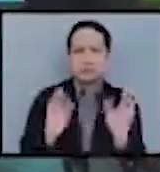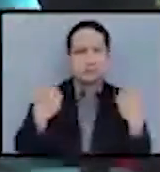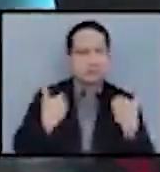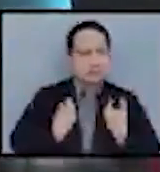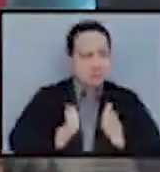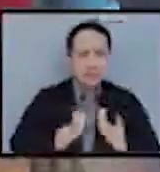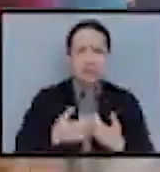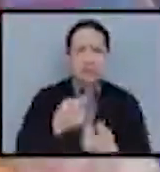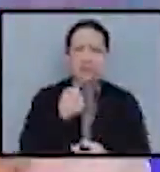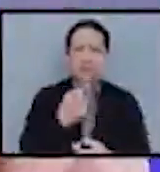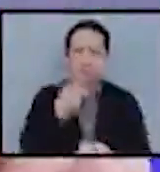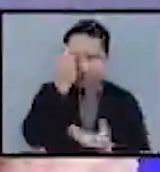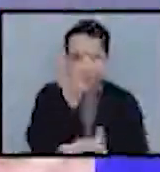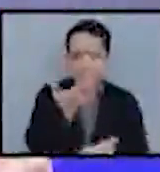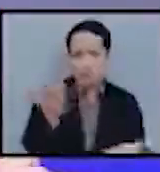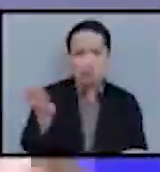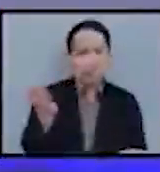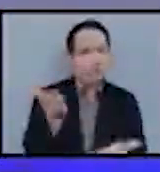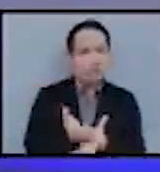Sabihin sa'yo